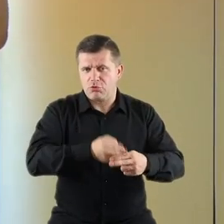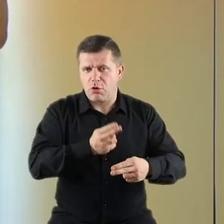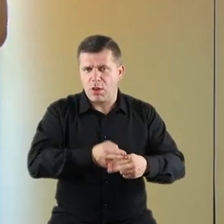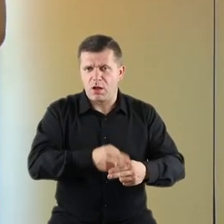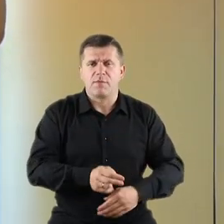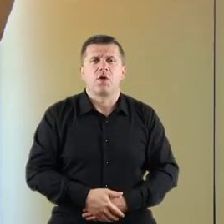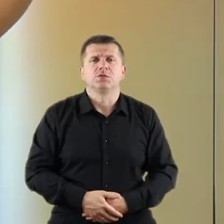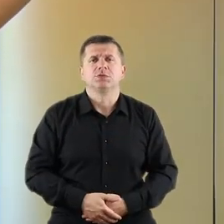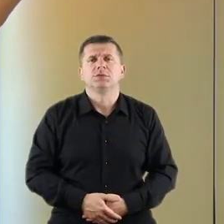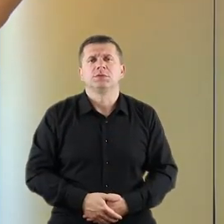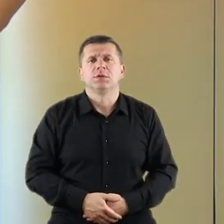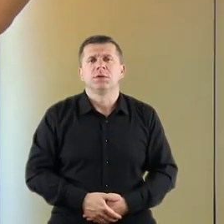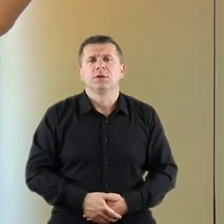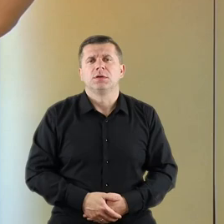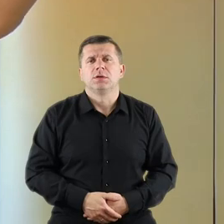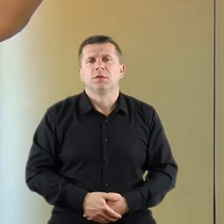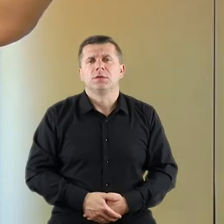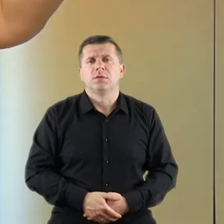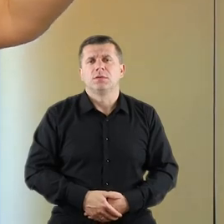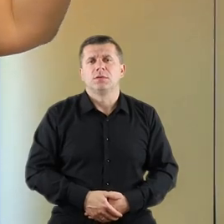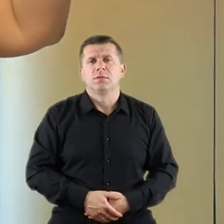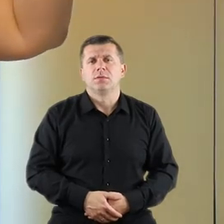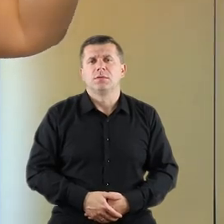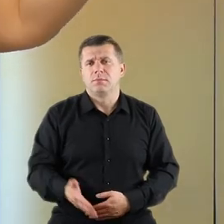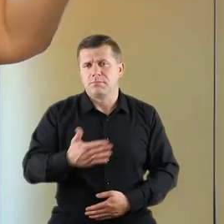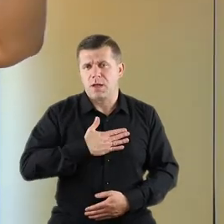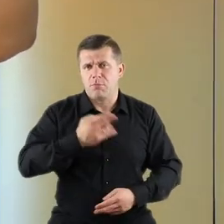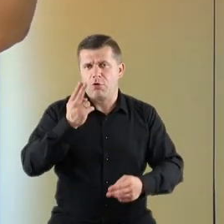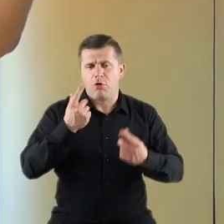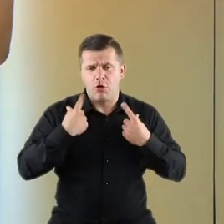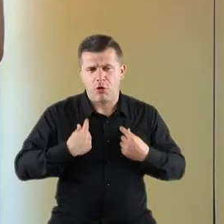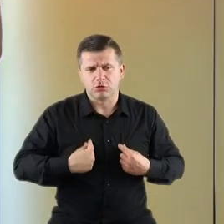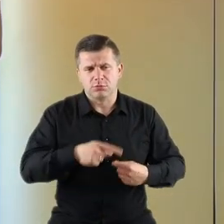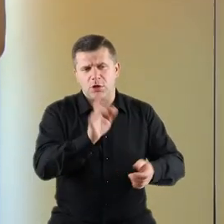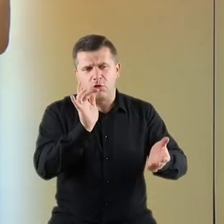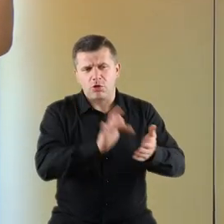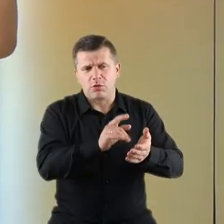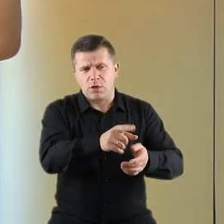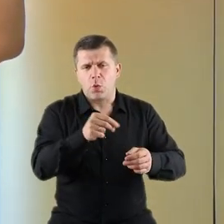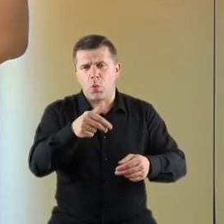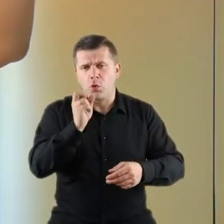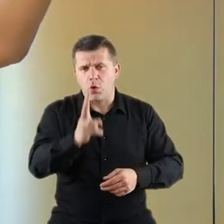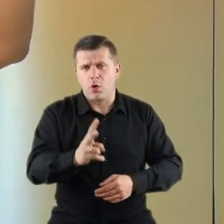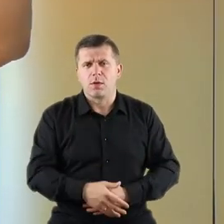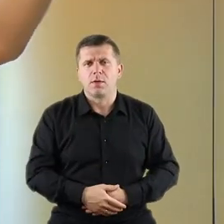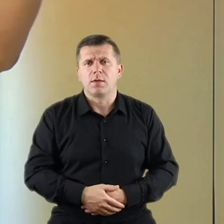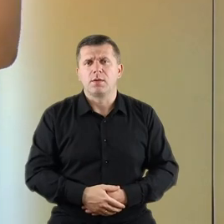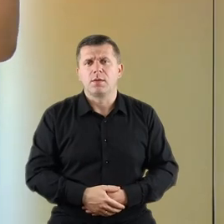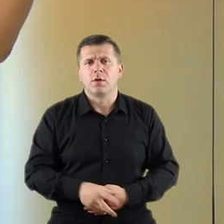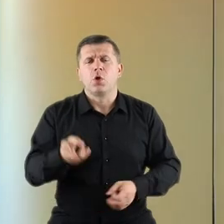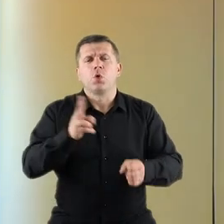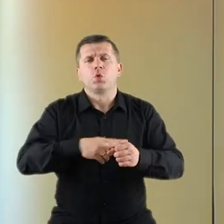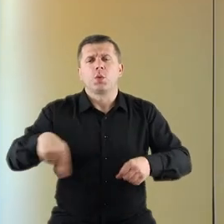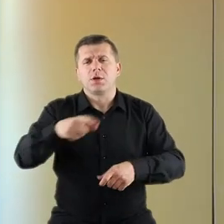odwrócenia bo mamy osoby które urok rzucają zadają mamy też tak które zdejmują